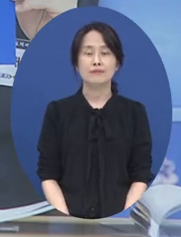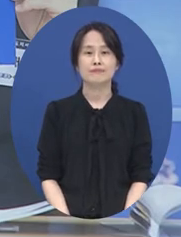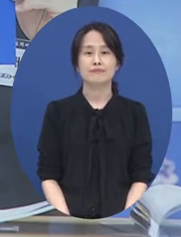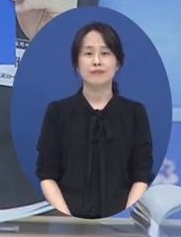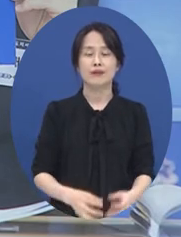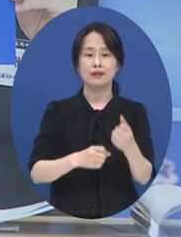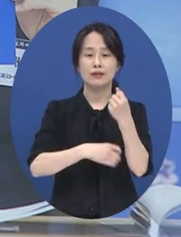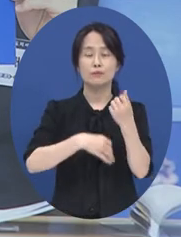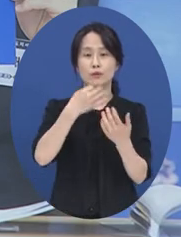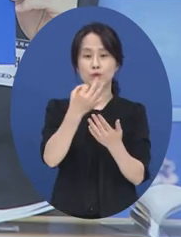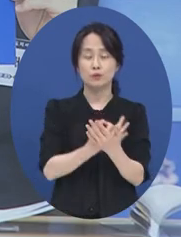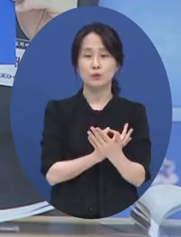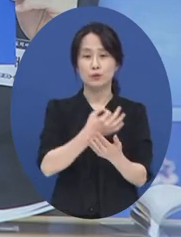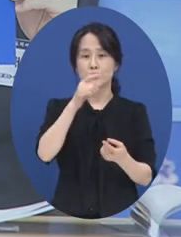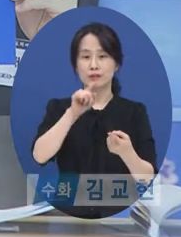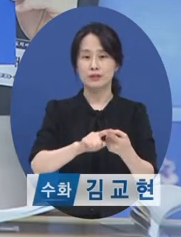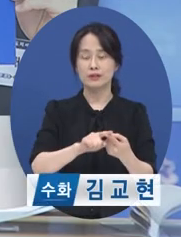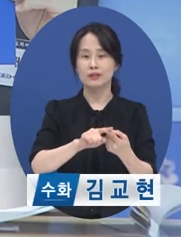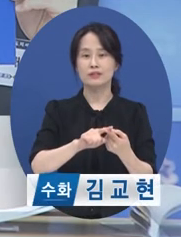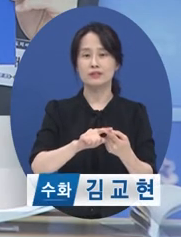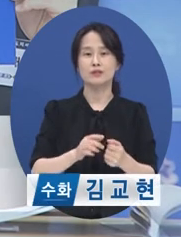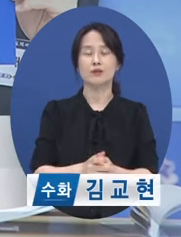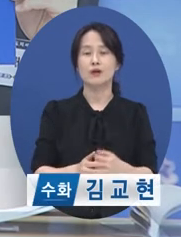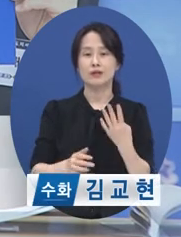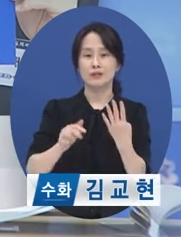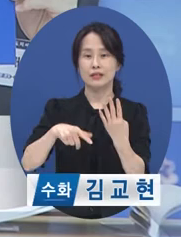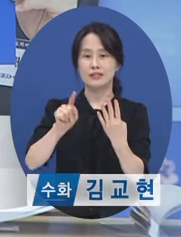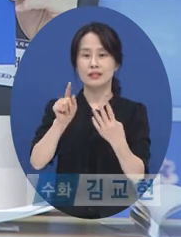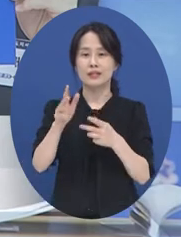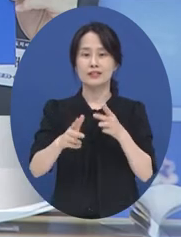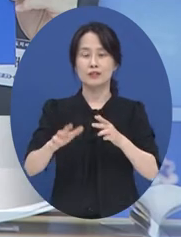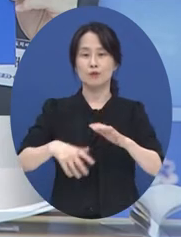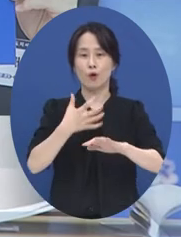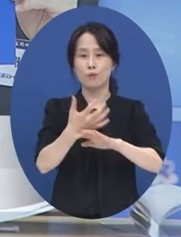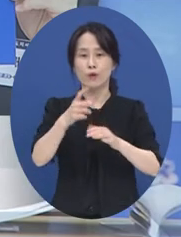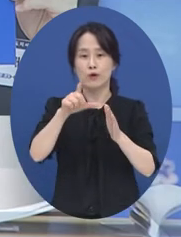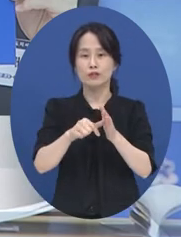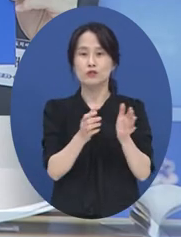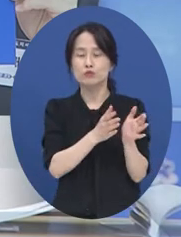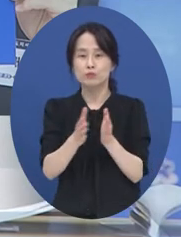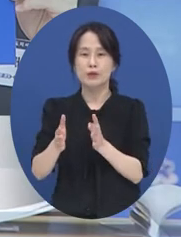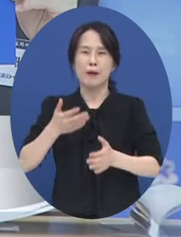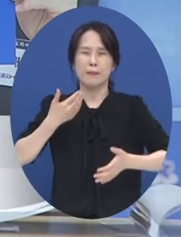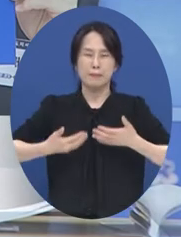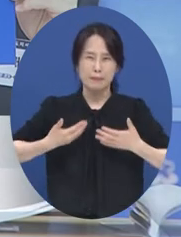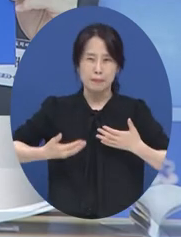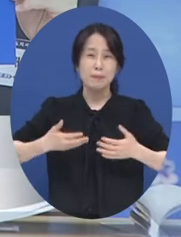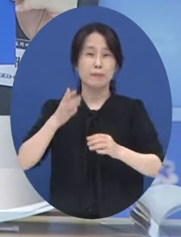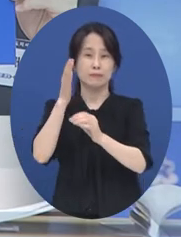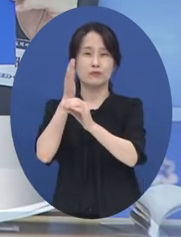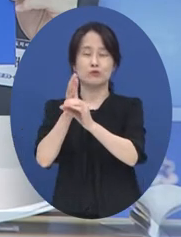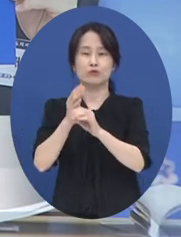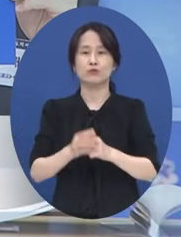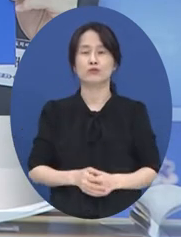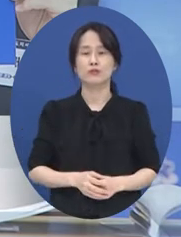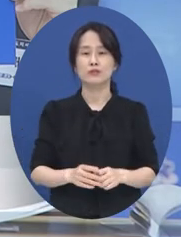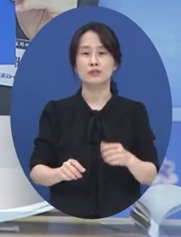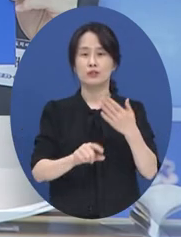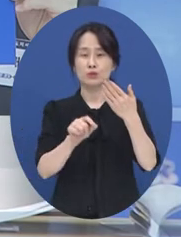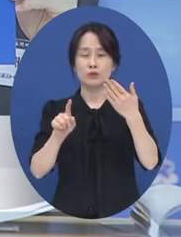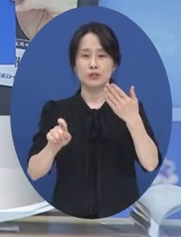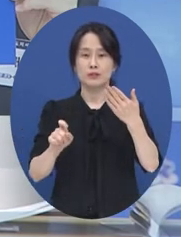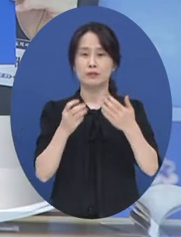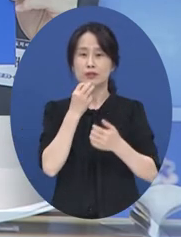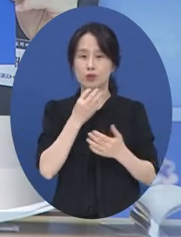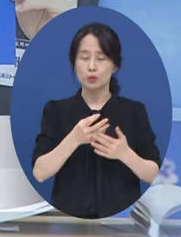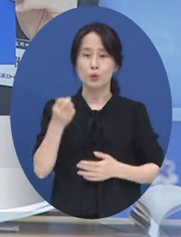경기도가 기본소득을 필두로 코로나19를 맞이한 4차 산업혁명 시대에 대비해 분주하게 움직이고 있습니다. 지난 10일 경기도를